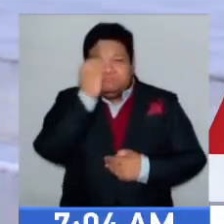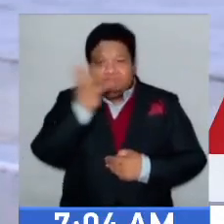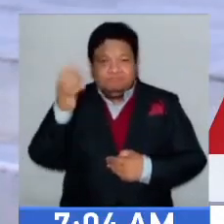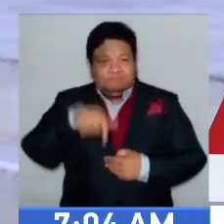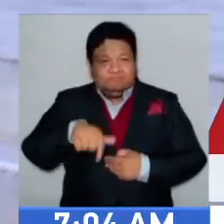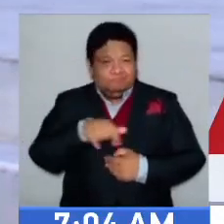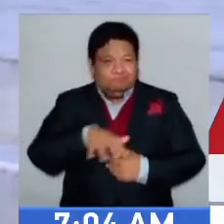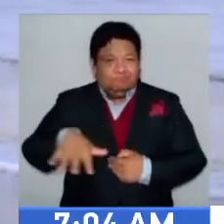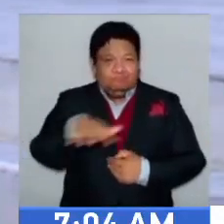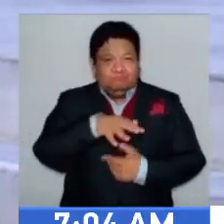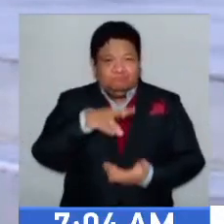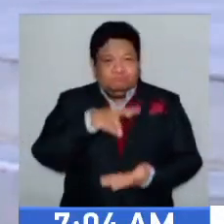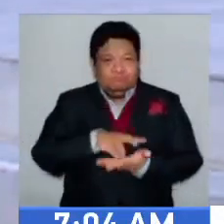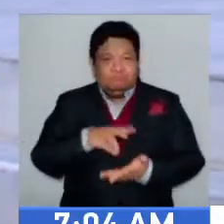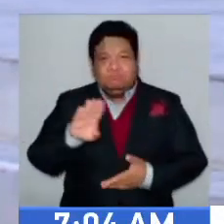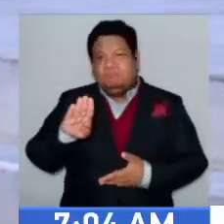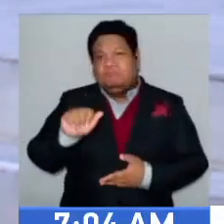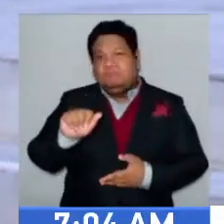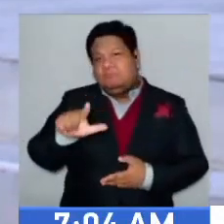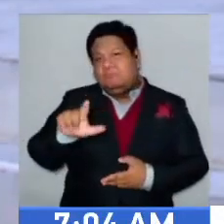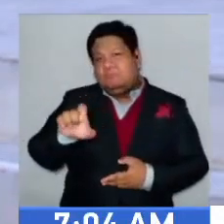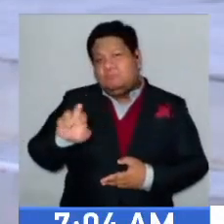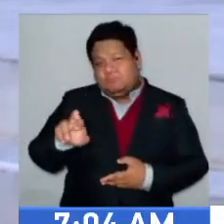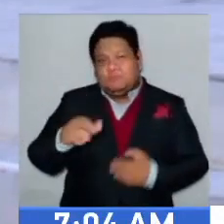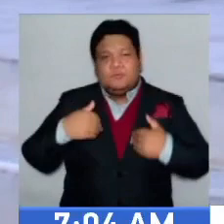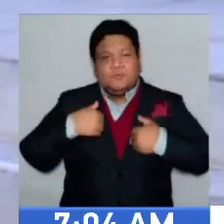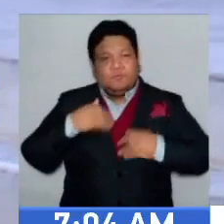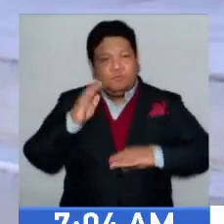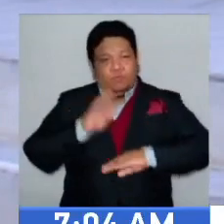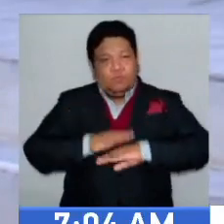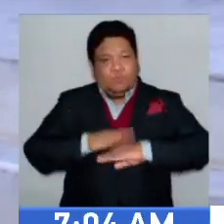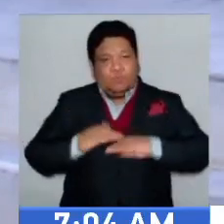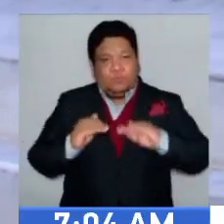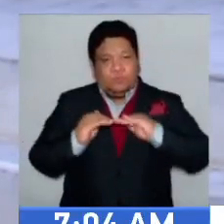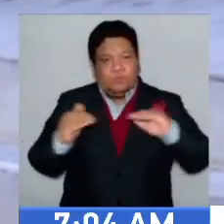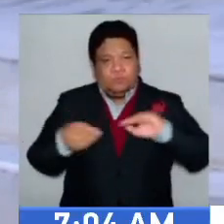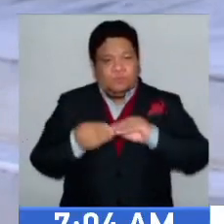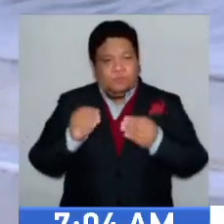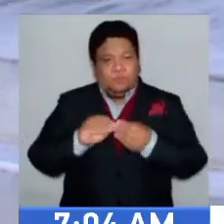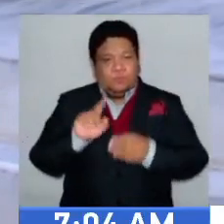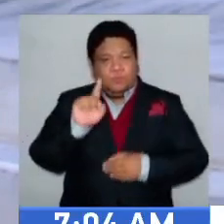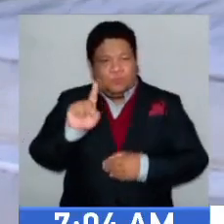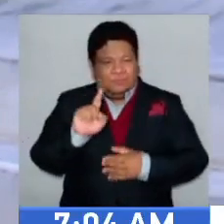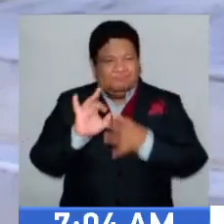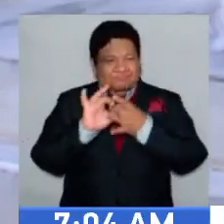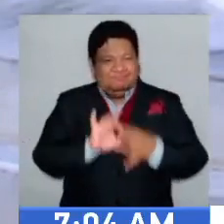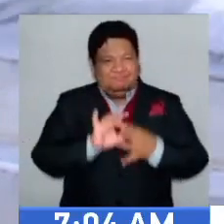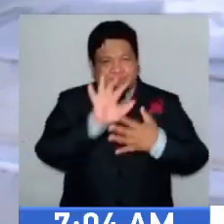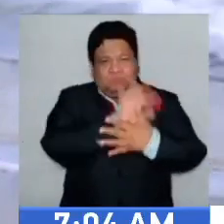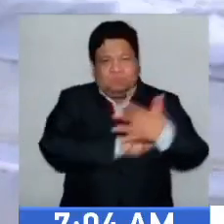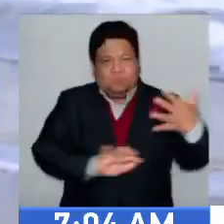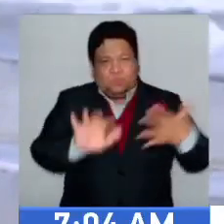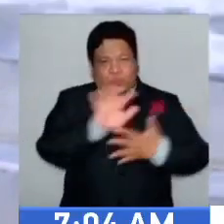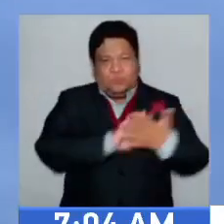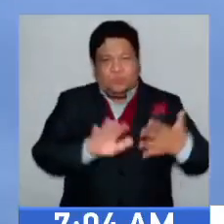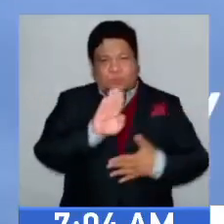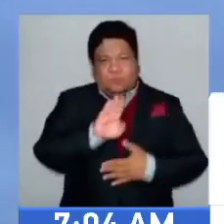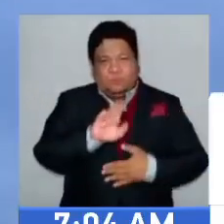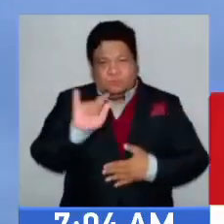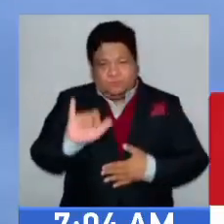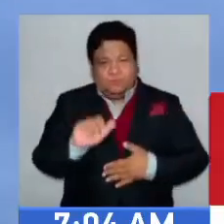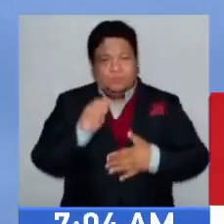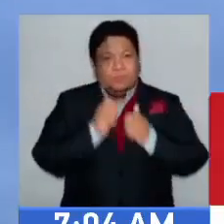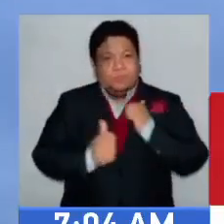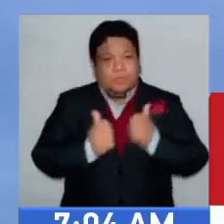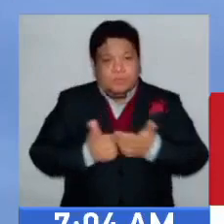ang signal number 1 kaugnay nga ng bagyong Betty. Dahil dyan, Igan, ay nasa 5 bayan na nitong Aurora